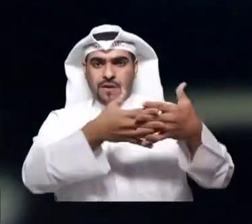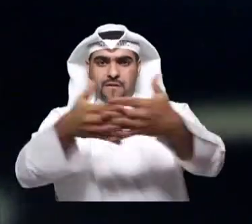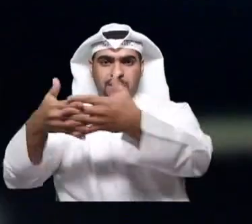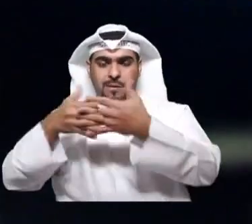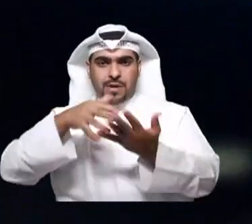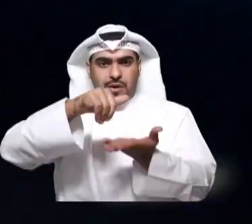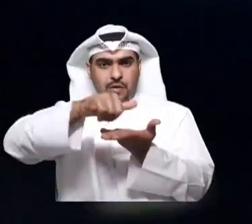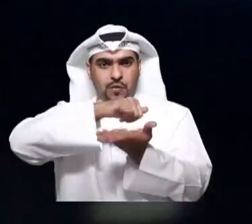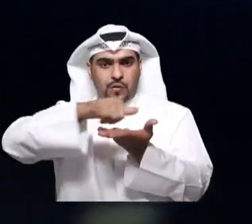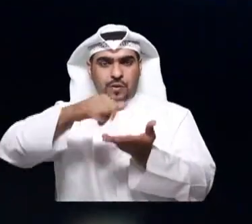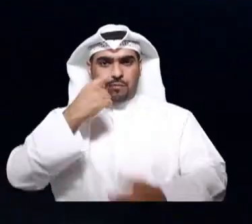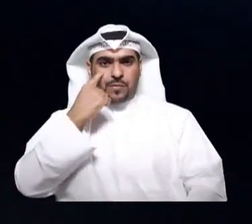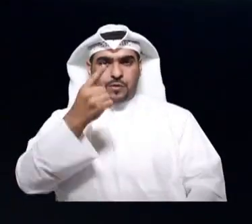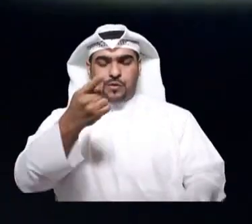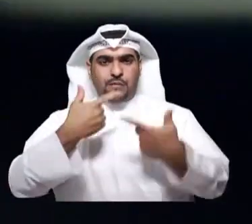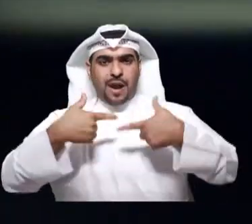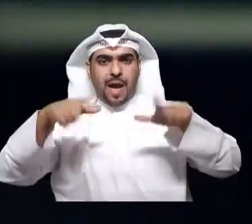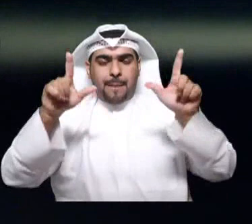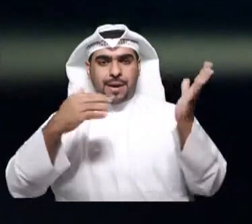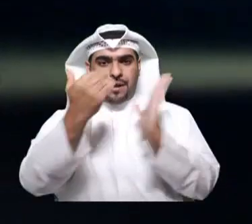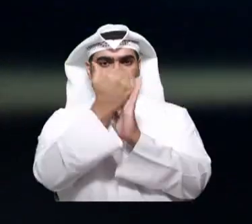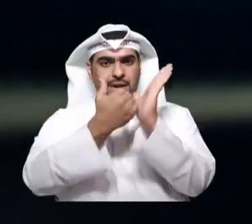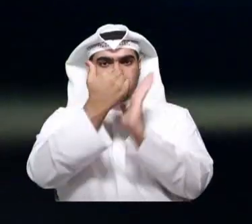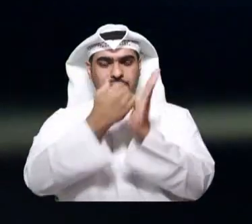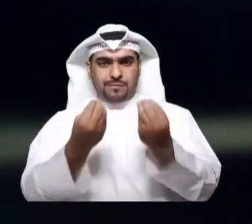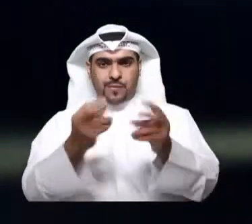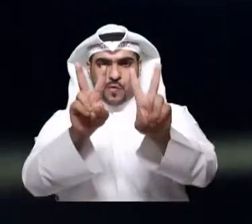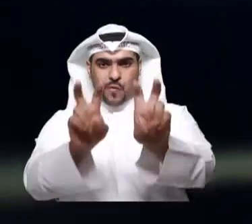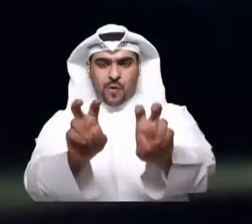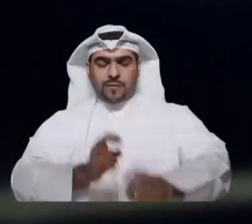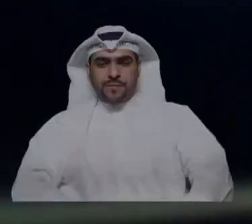ونبقى مع جولة من الأخبار الاقتصادية المنوعة وزميل يوسف صفر، ولكن بعد الفاصل.